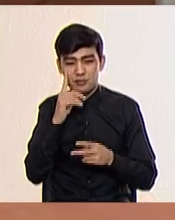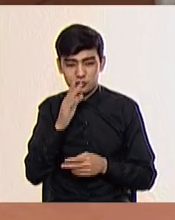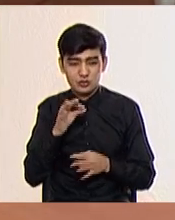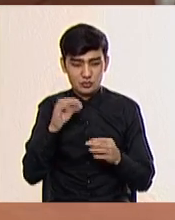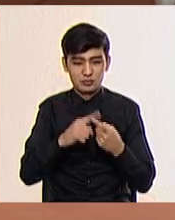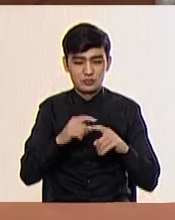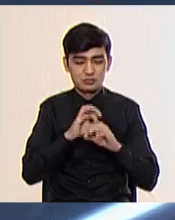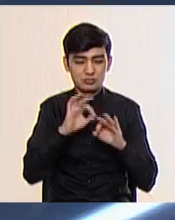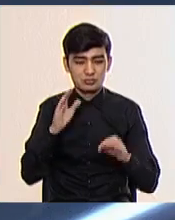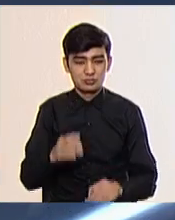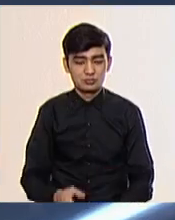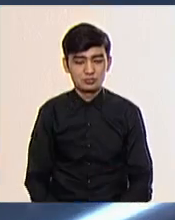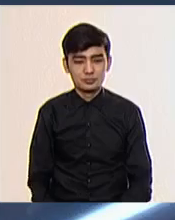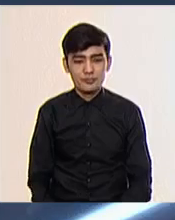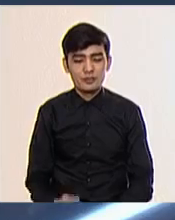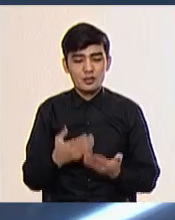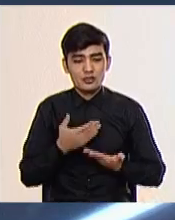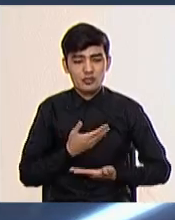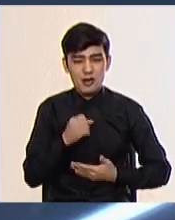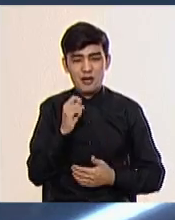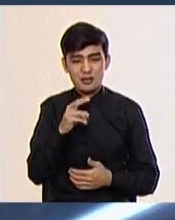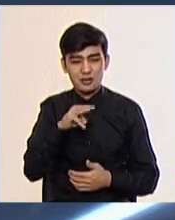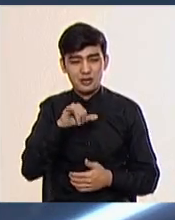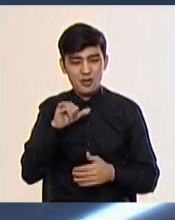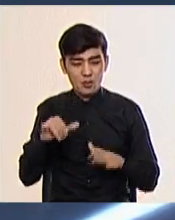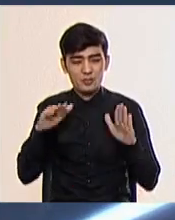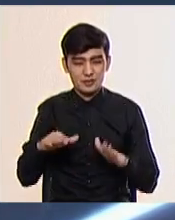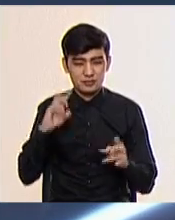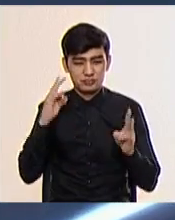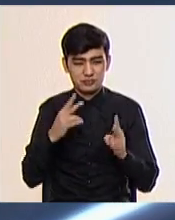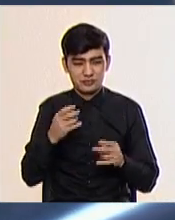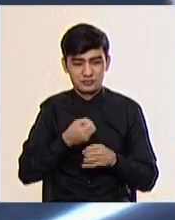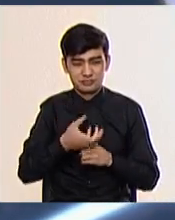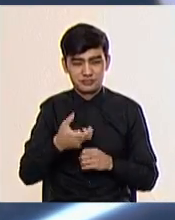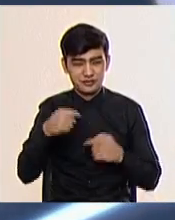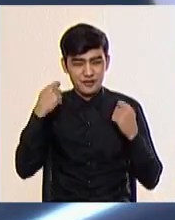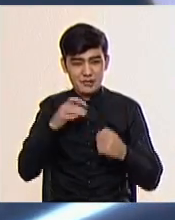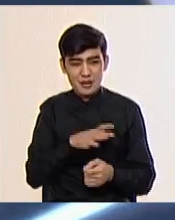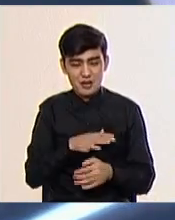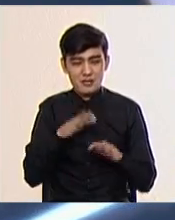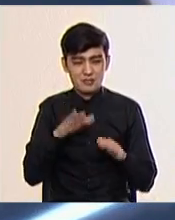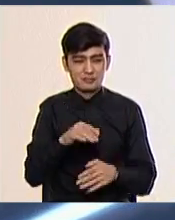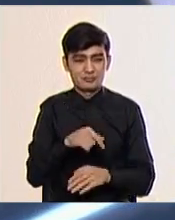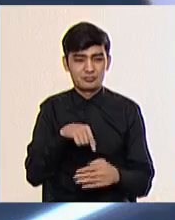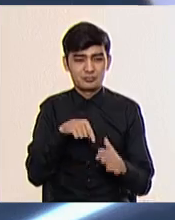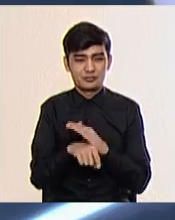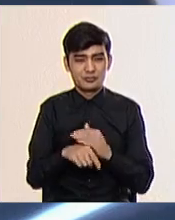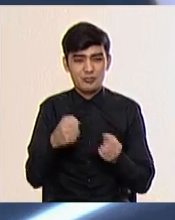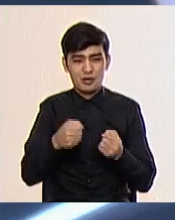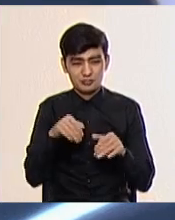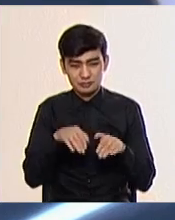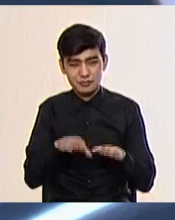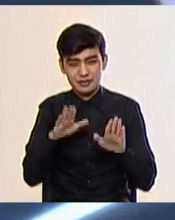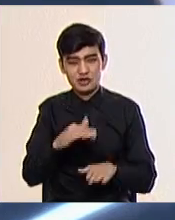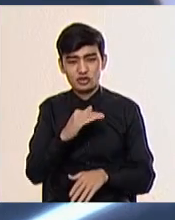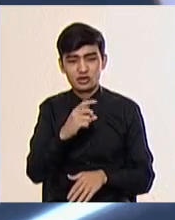дополнительно. А жители Актау устроили грандиозный той для молодоженов прямо в подземной парковке одного из